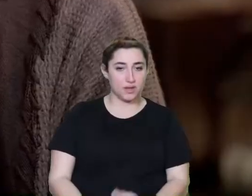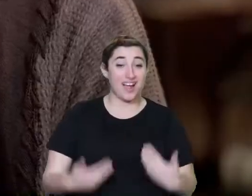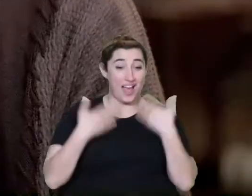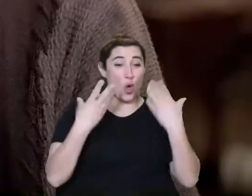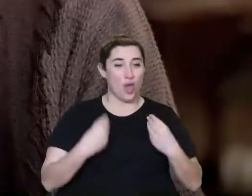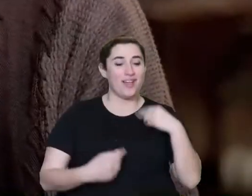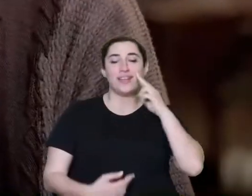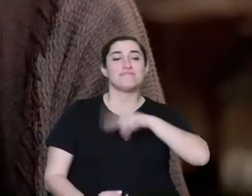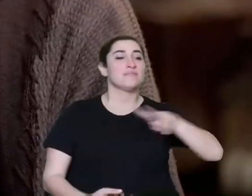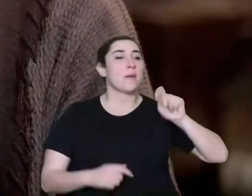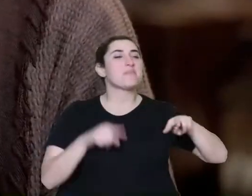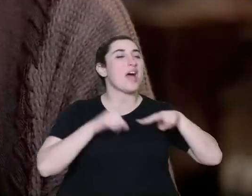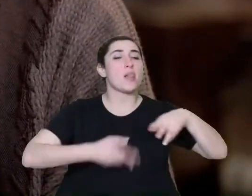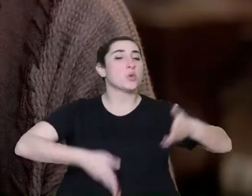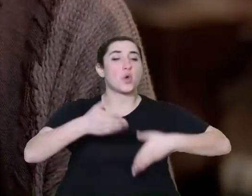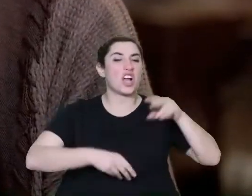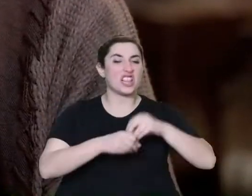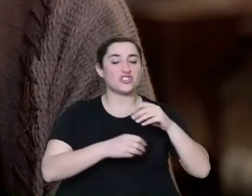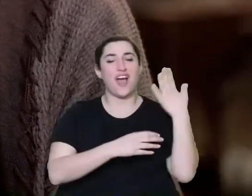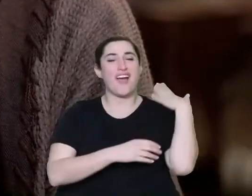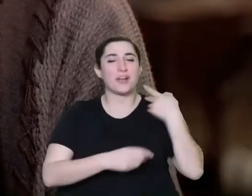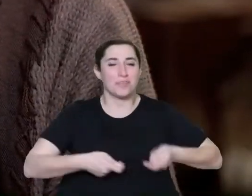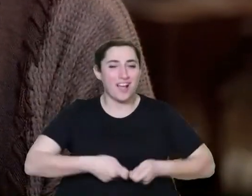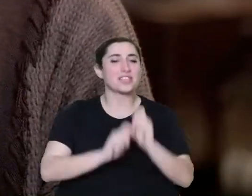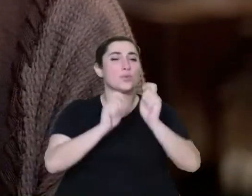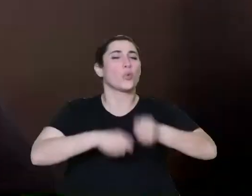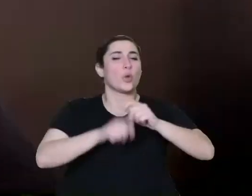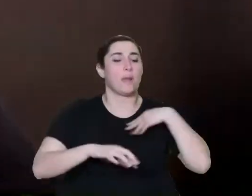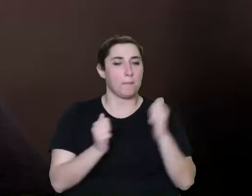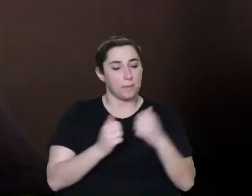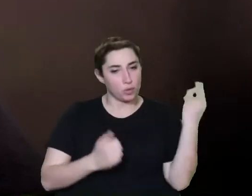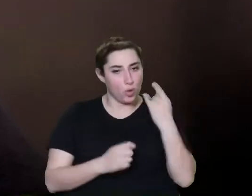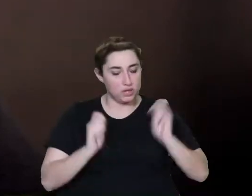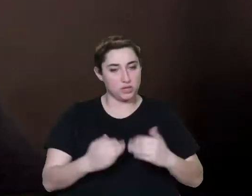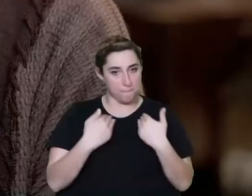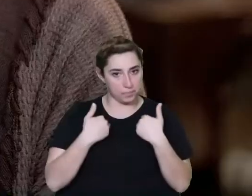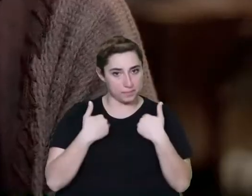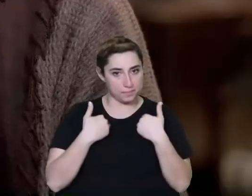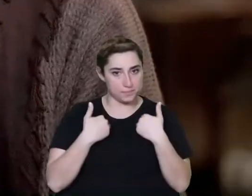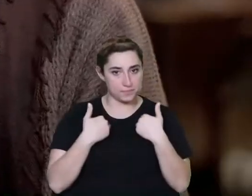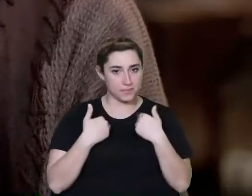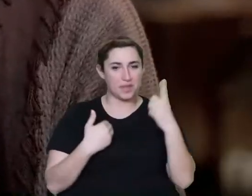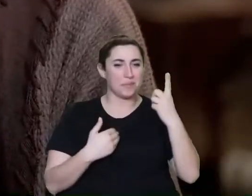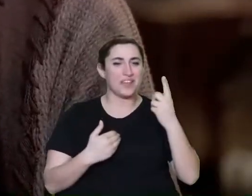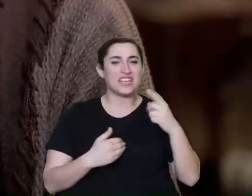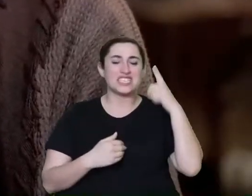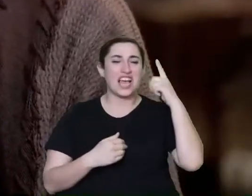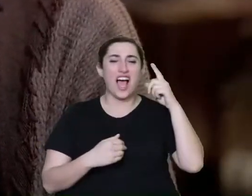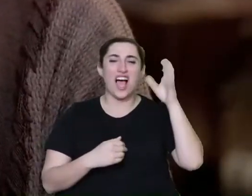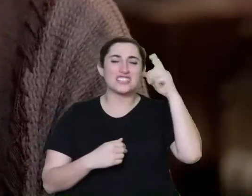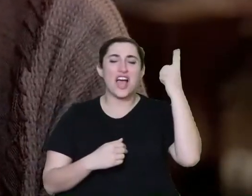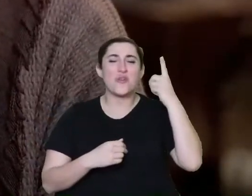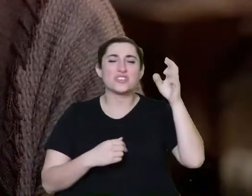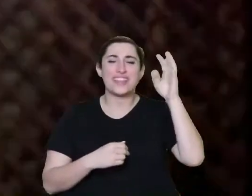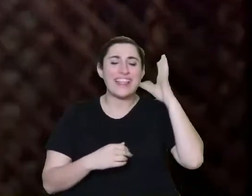Kadı olarak gezdiğim Nallıhan sokaklarında sırtımda kazma kürekle dolaştım. Bir meczup gibi köpek aradım